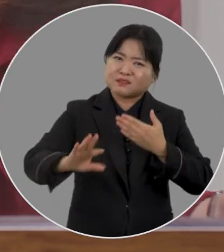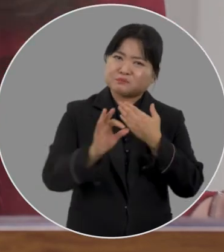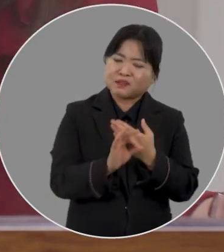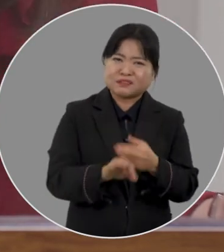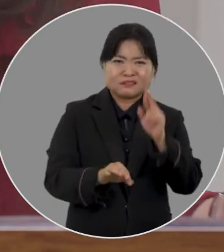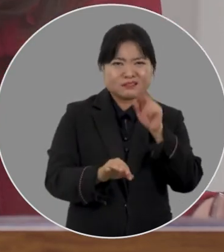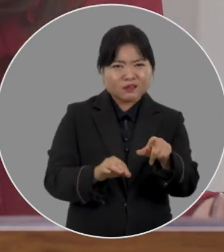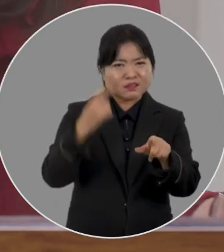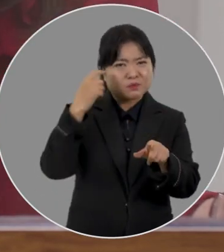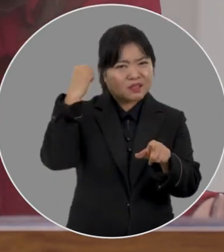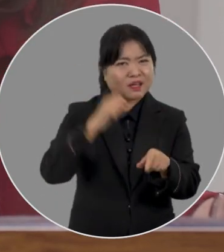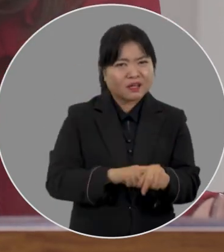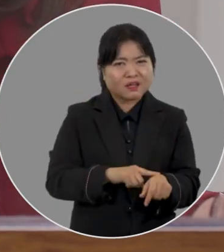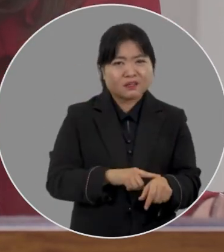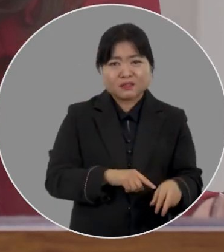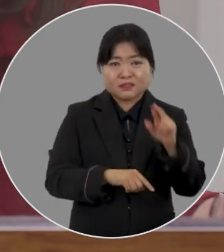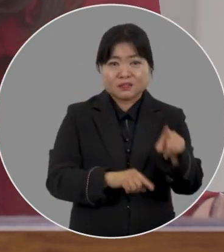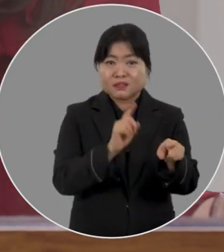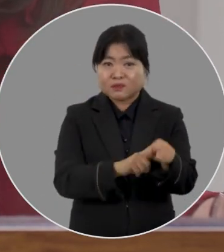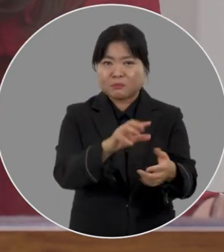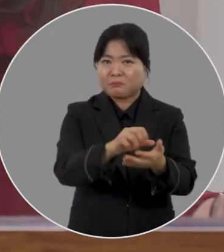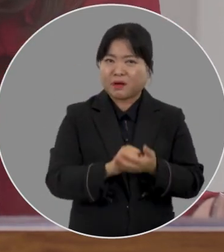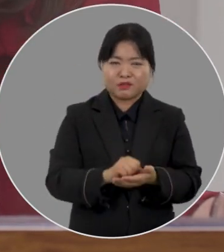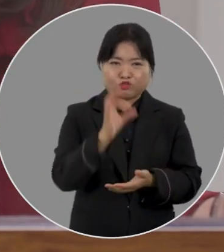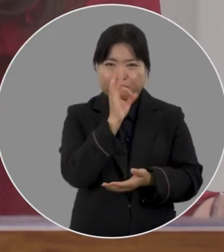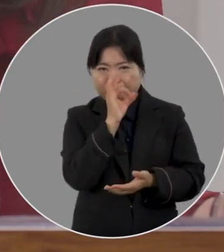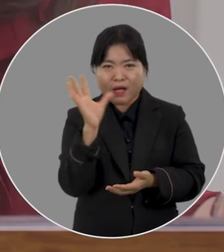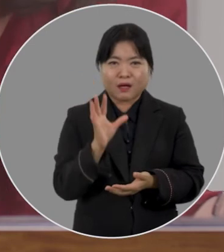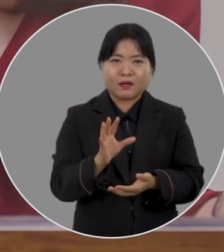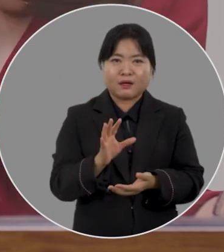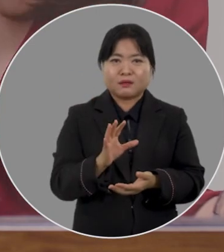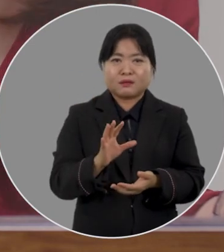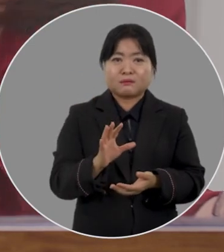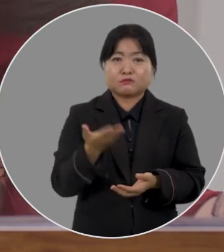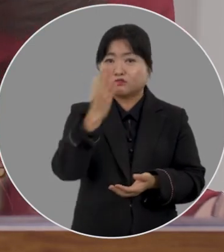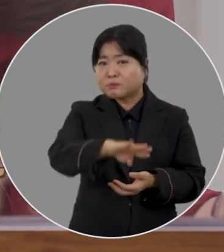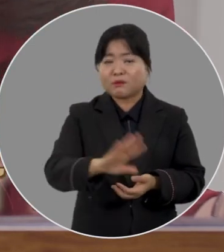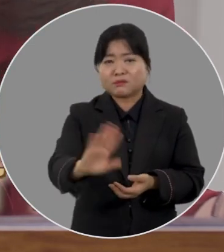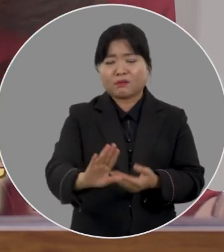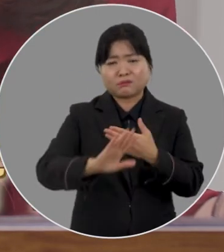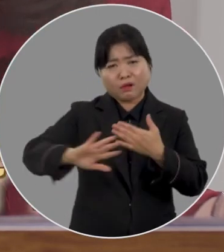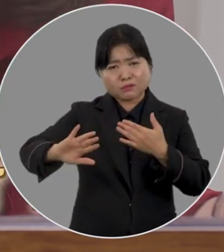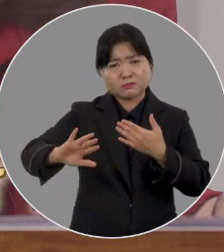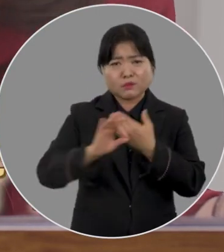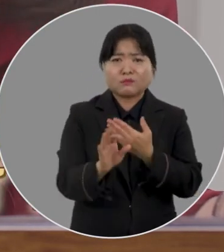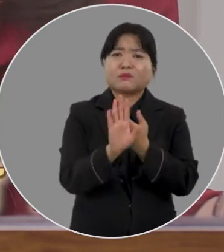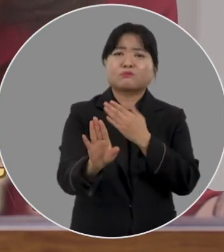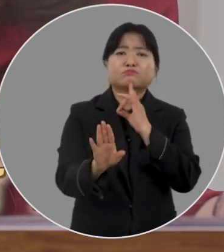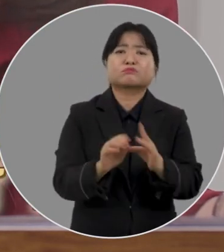다르면 틀렸다고 생각하고 네. 틀린 것은 받아들일 수 없는데 다름은 다를 뿐이다.